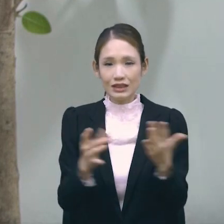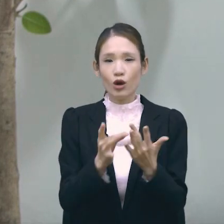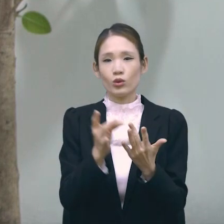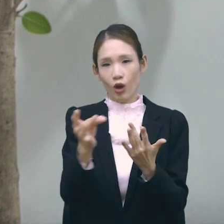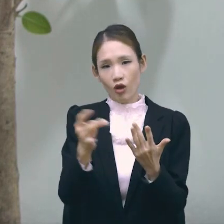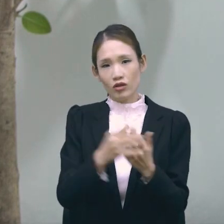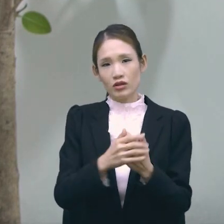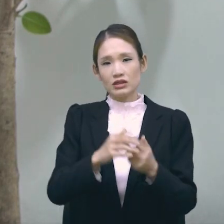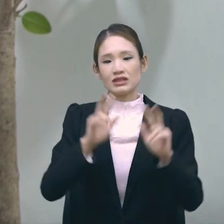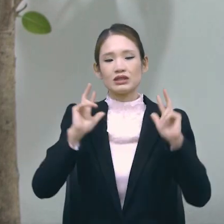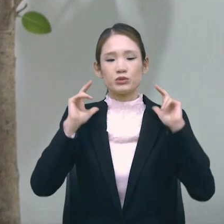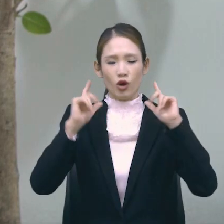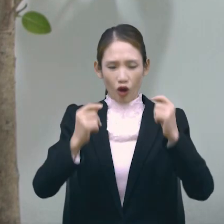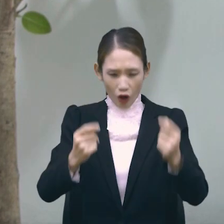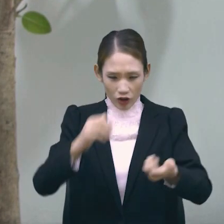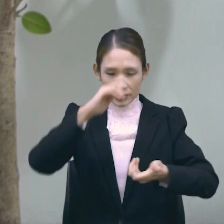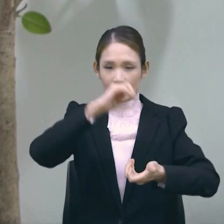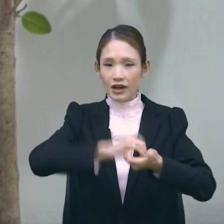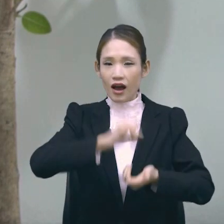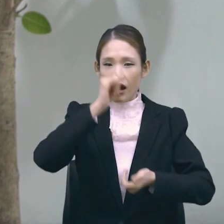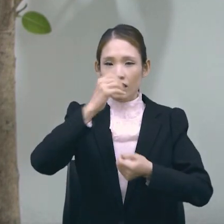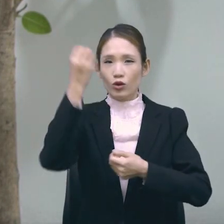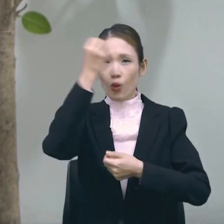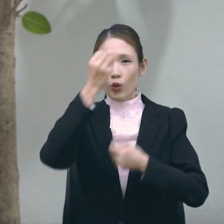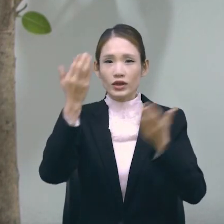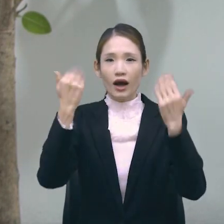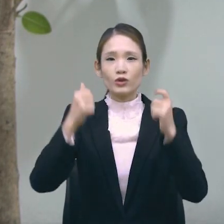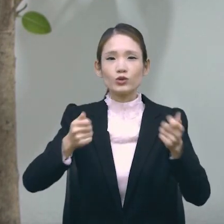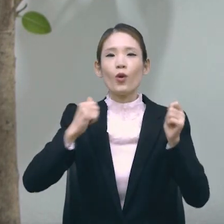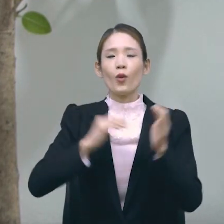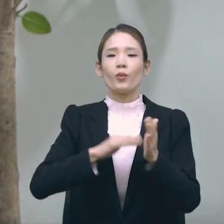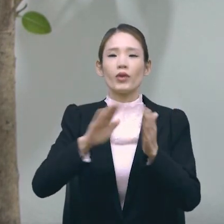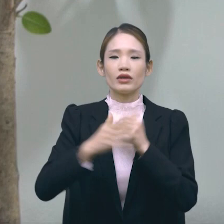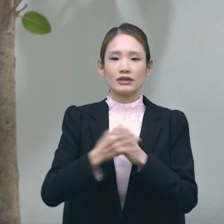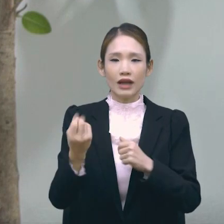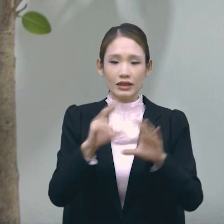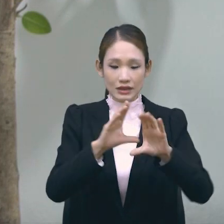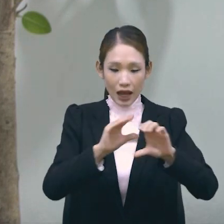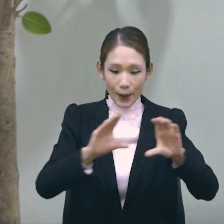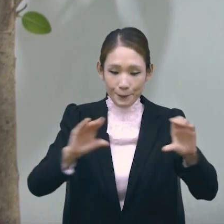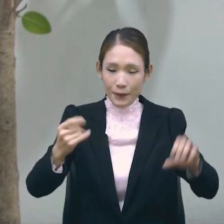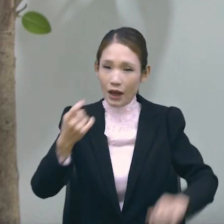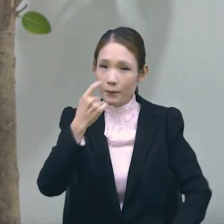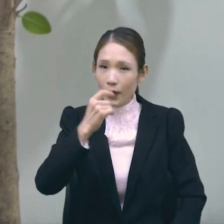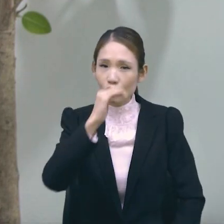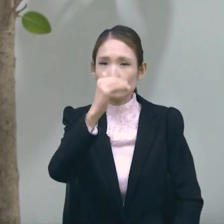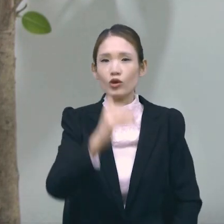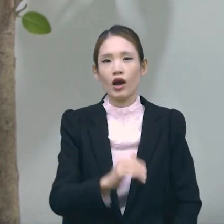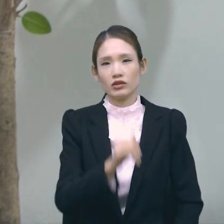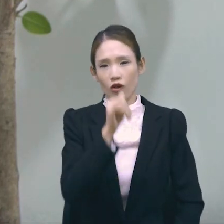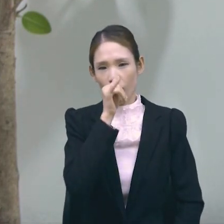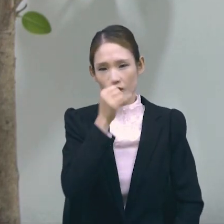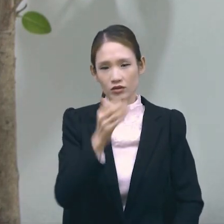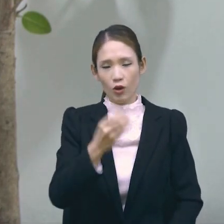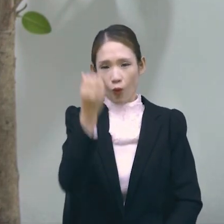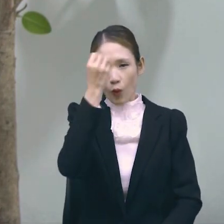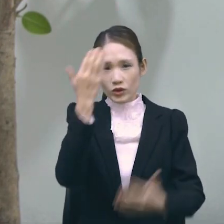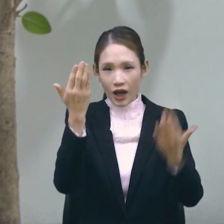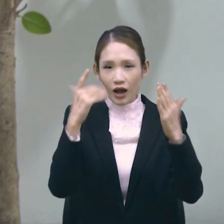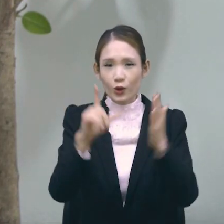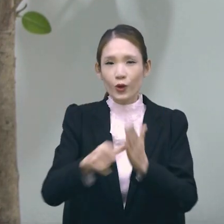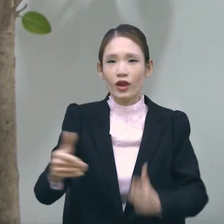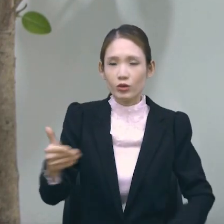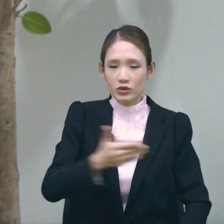시각장애인의 어떤 직업 선택이라고 하는 게 아직도 제한적이긴 하잖아요. 그렇죠. 사실은 고등학교 졸업한 이후에 다시 그 안마를 배울 수 있는 과정이 있긴 있어요.